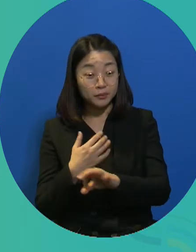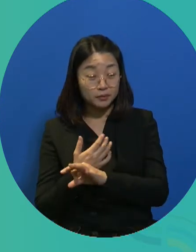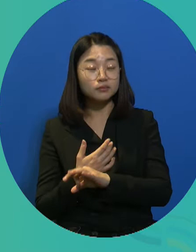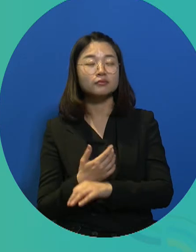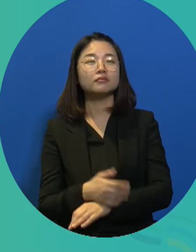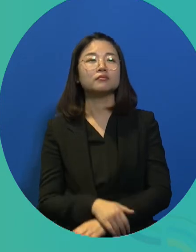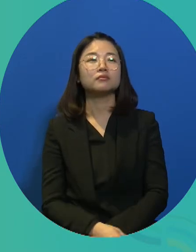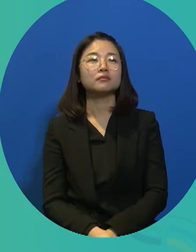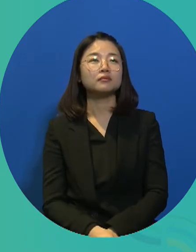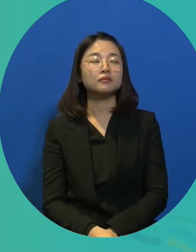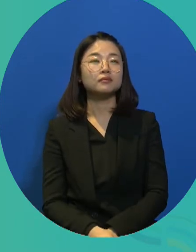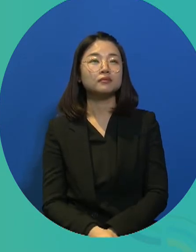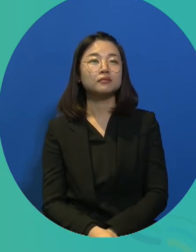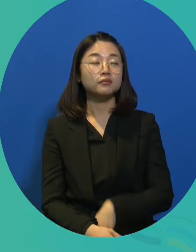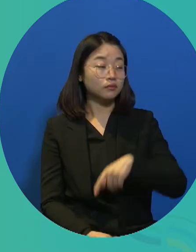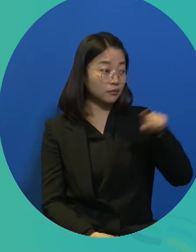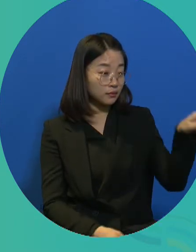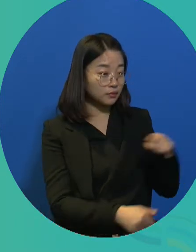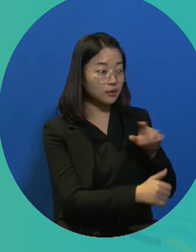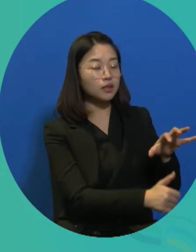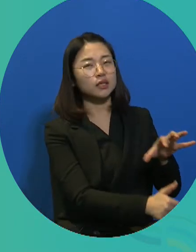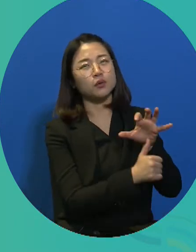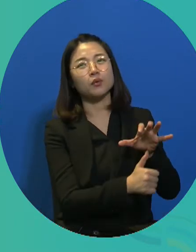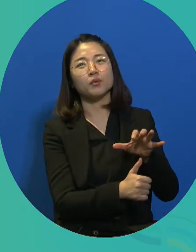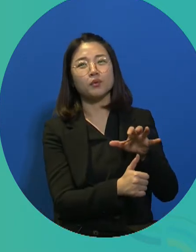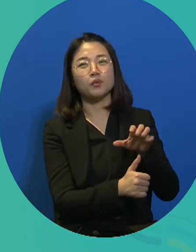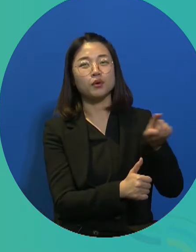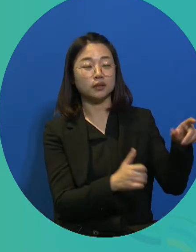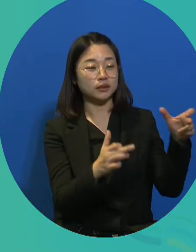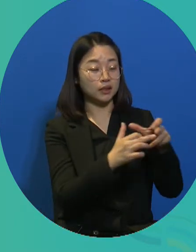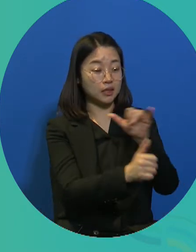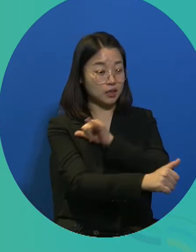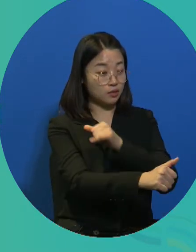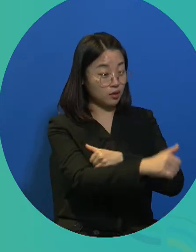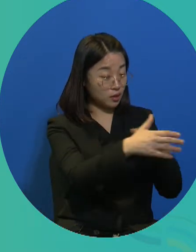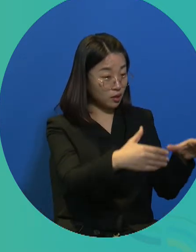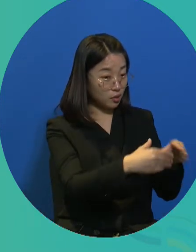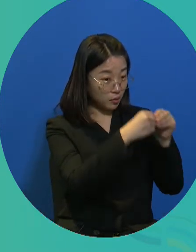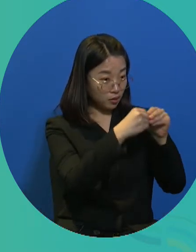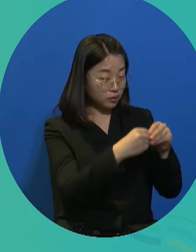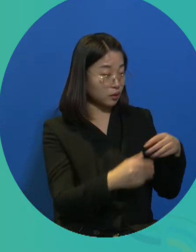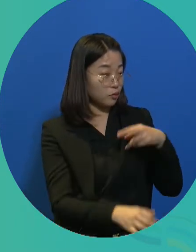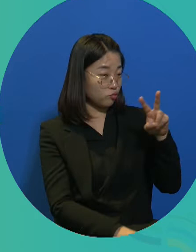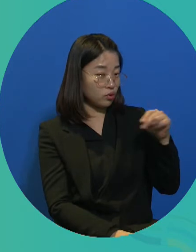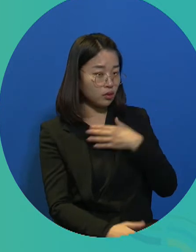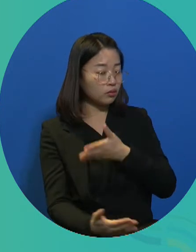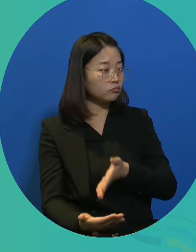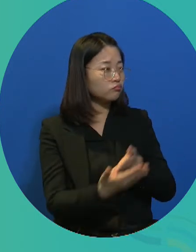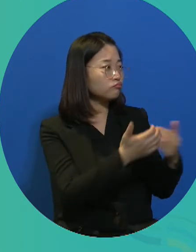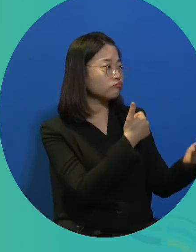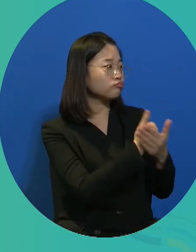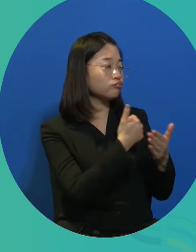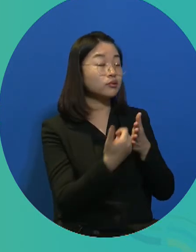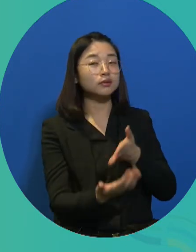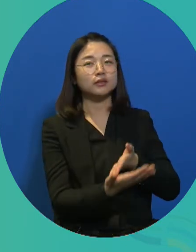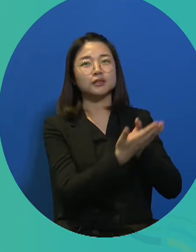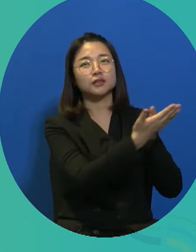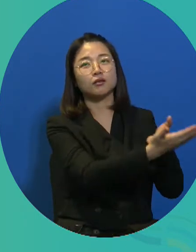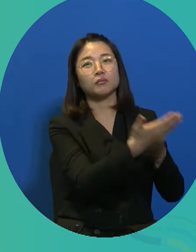이제 새로운 권리구제 수단으로서 유엔에 권리구제를 요청할 수 있다고 할 것입니다.